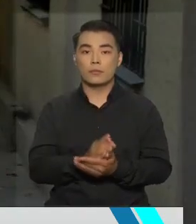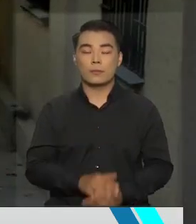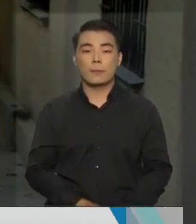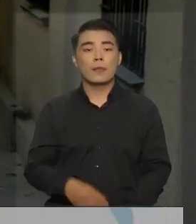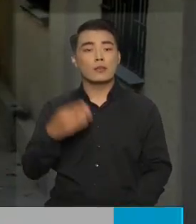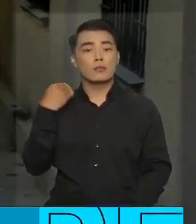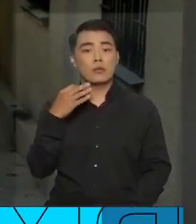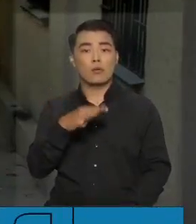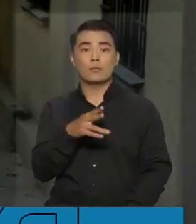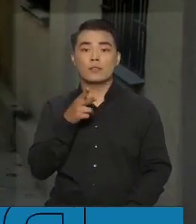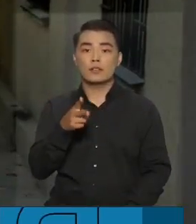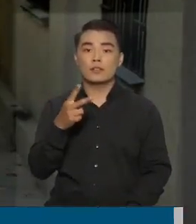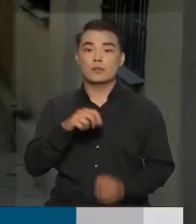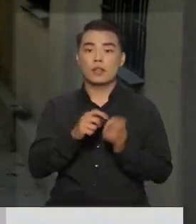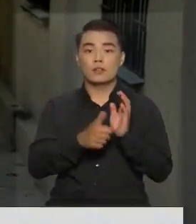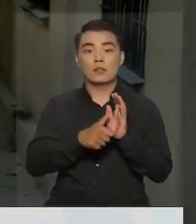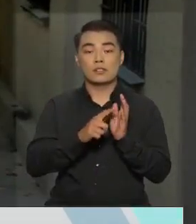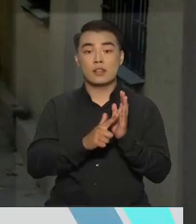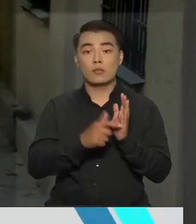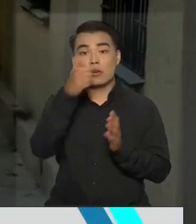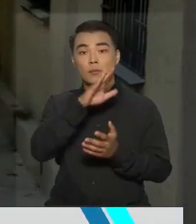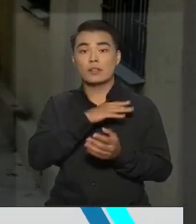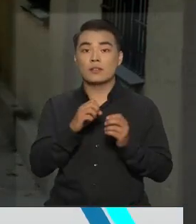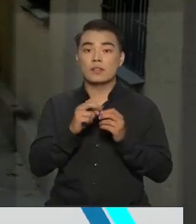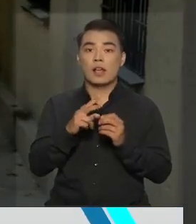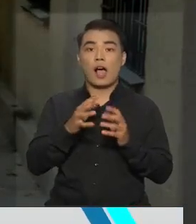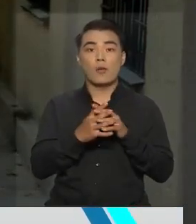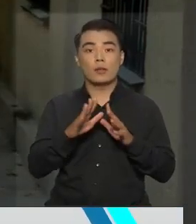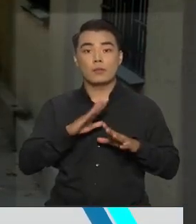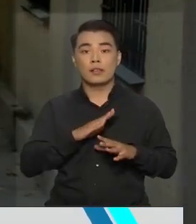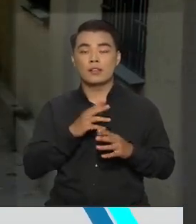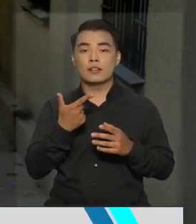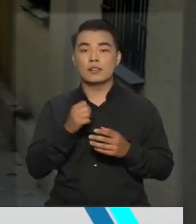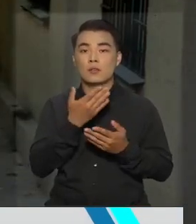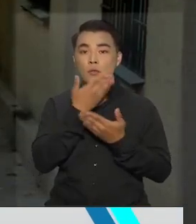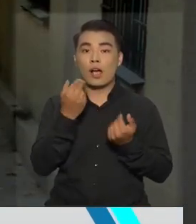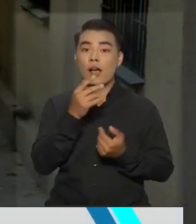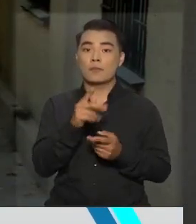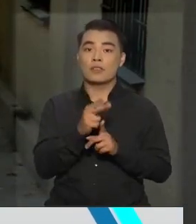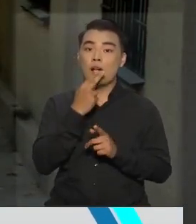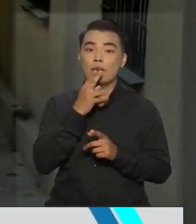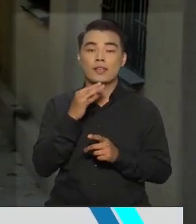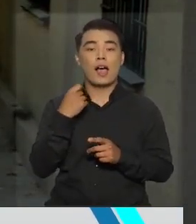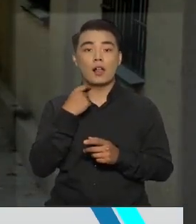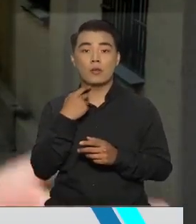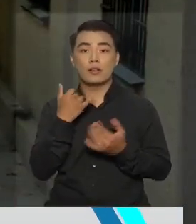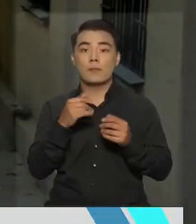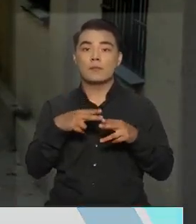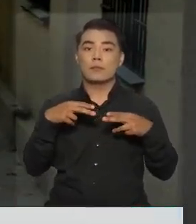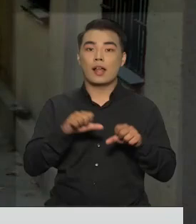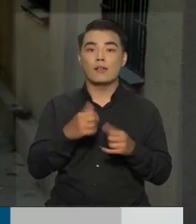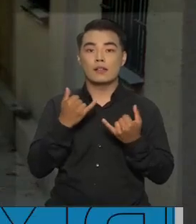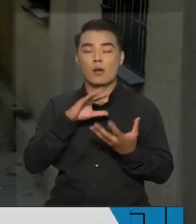туркестанской области 2017 года появилось 12 оулов где не употребляют Табак и алкоголь причем эти негласные правила